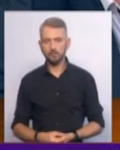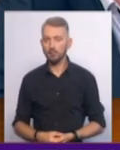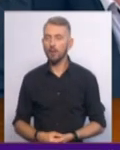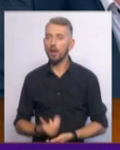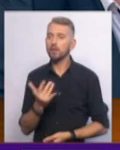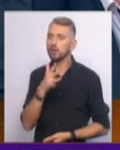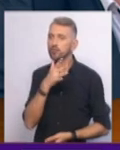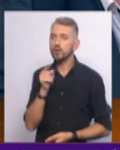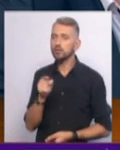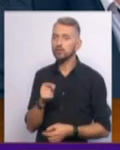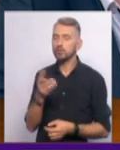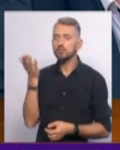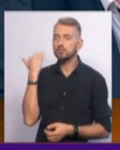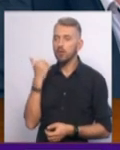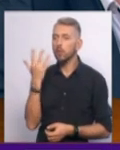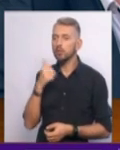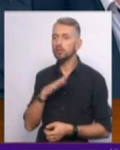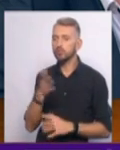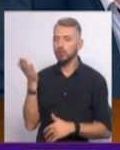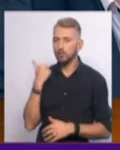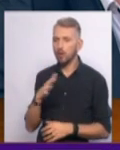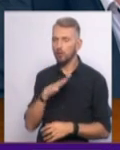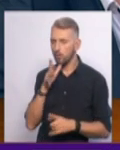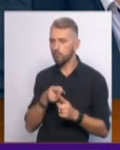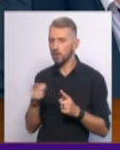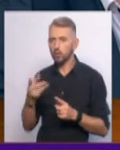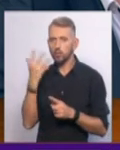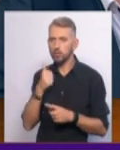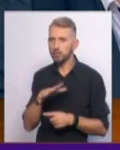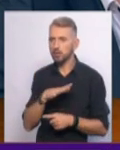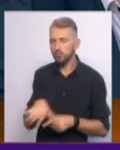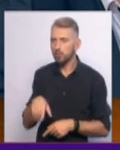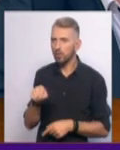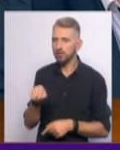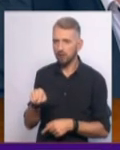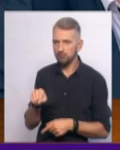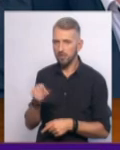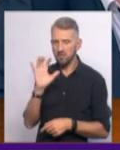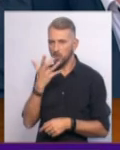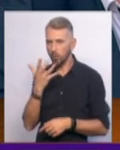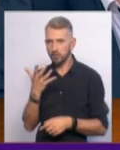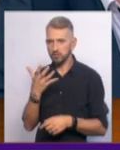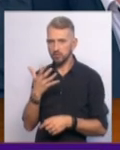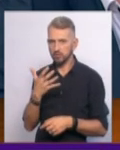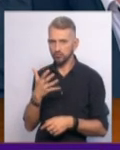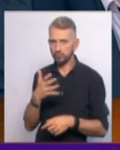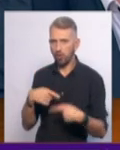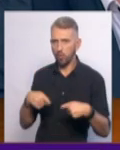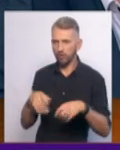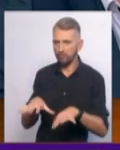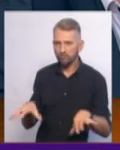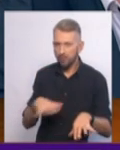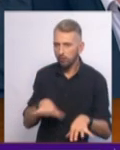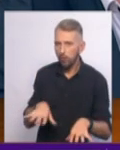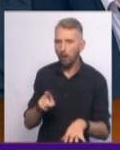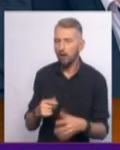Скільки часу це тому було? Тому що дійсно був один період, коли не було там серйозних якихось стихійних торгівлі, але